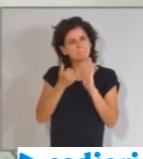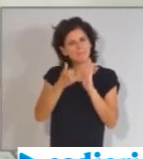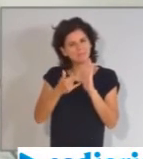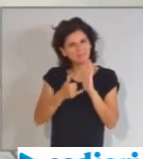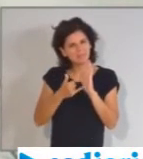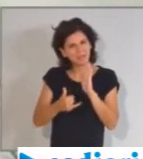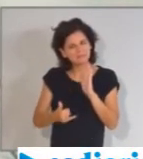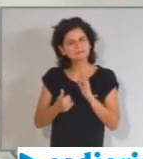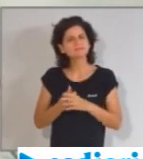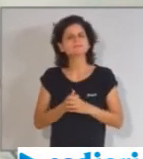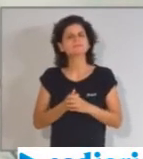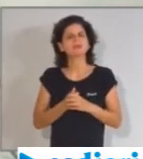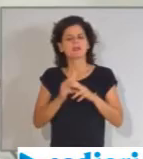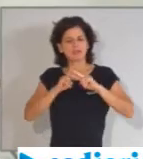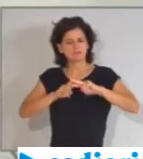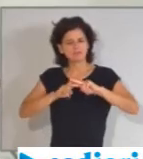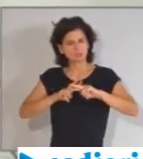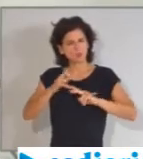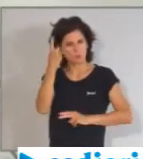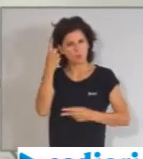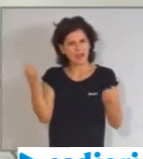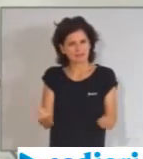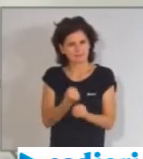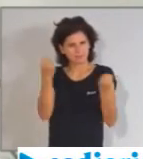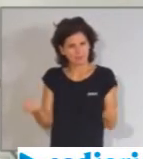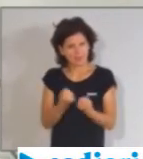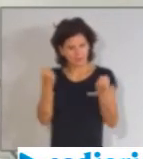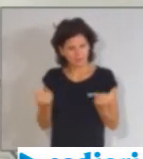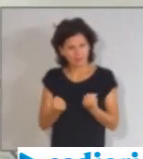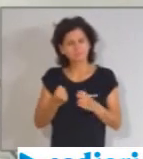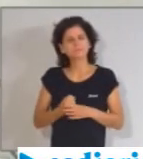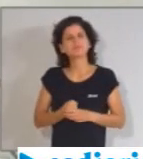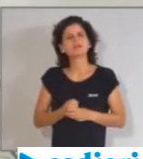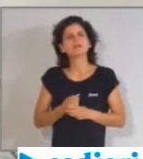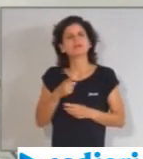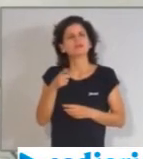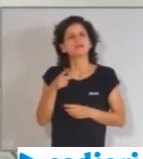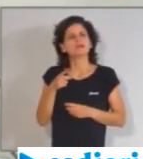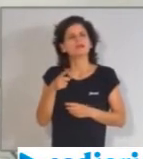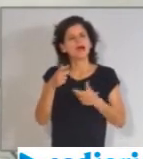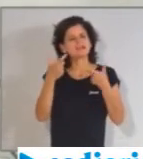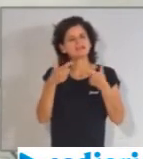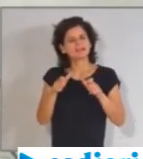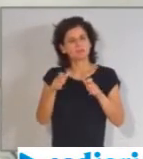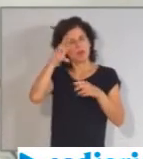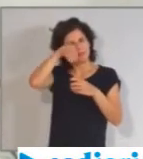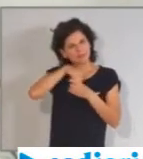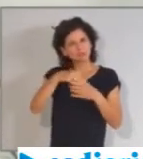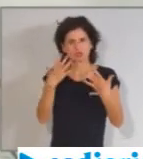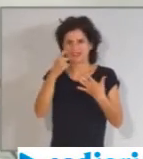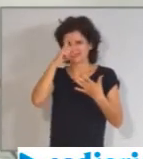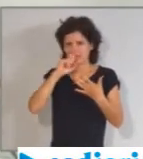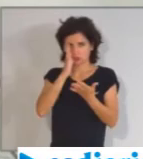de les matèries o de les activitats que se van a fomentar és la implantació d'aquesta assignatura. No sé si mos